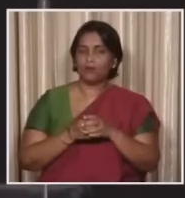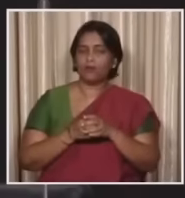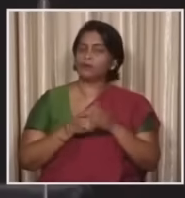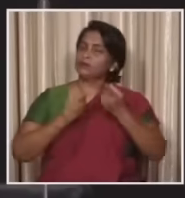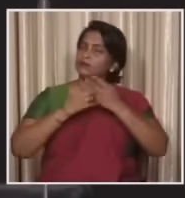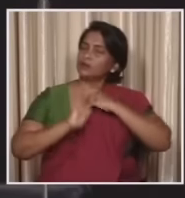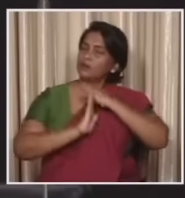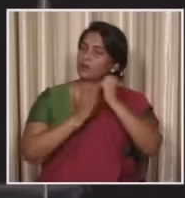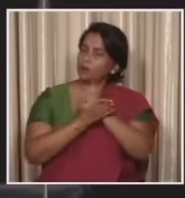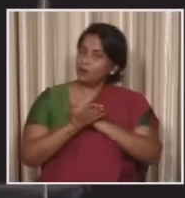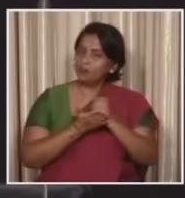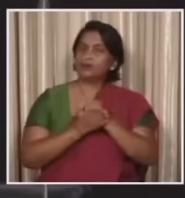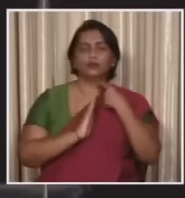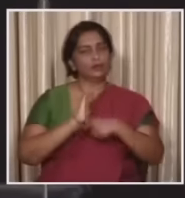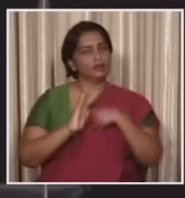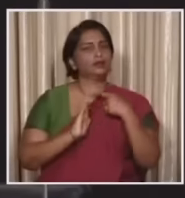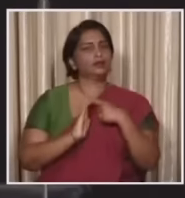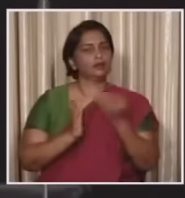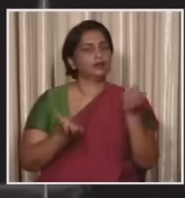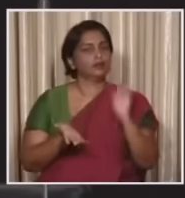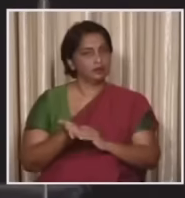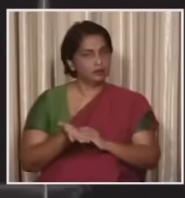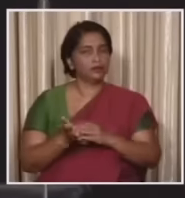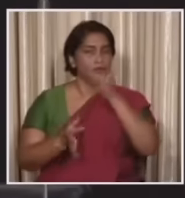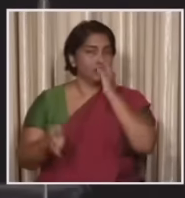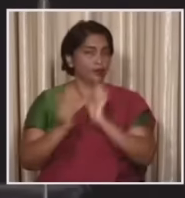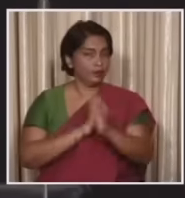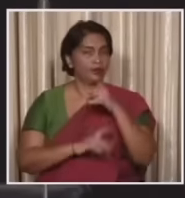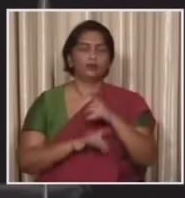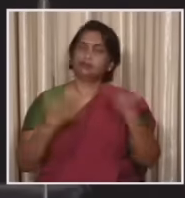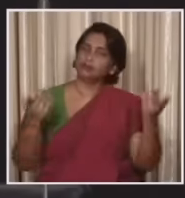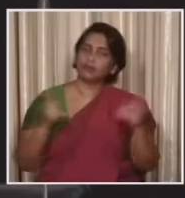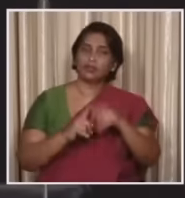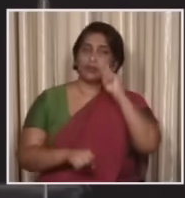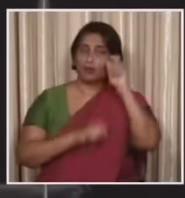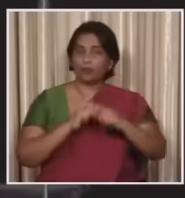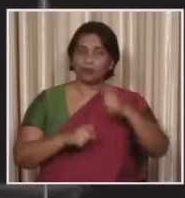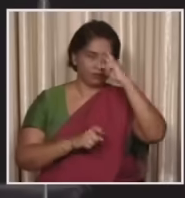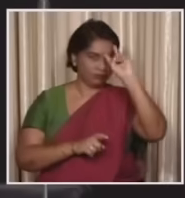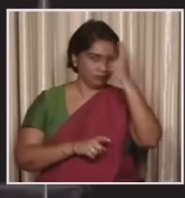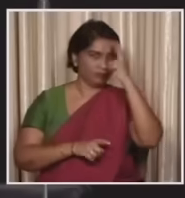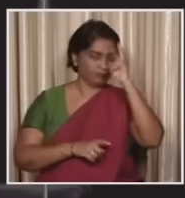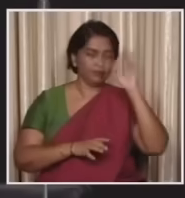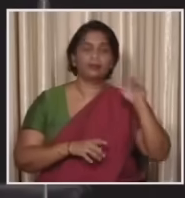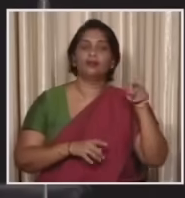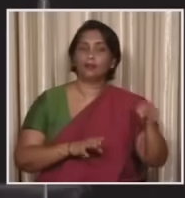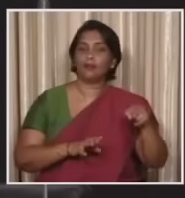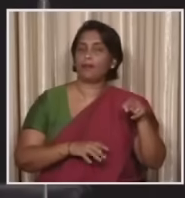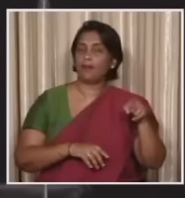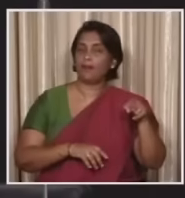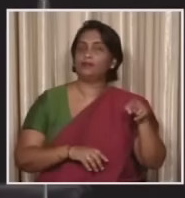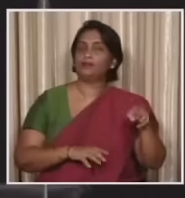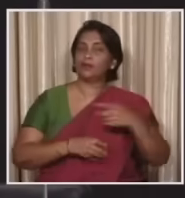සමස්ත මේ රට නැවත වතාවක් ගිනි තියලා එහෙම නැත්නම් ජනතාවගේ ඔළුව අවුල් කරලා